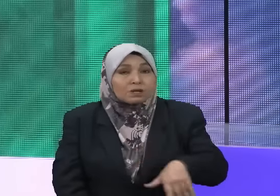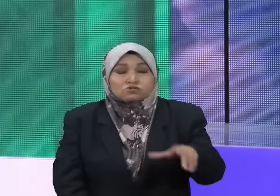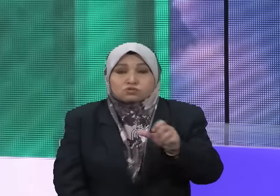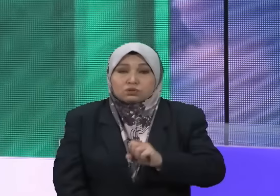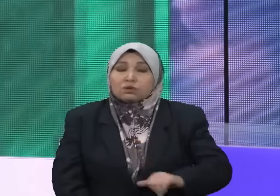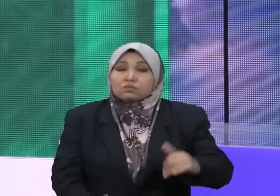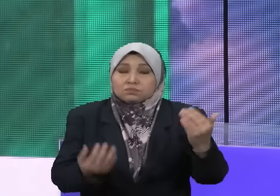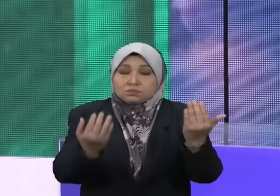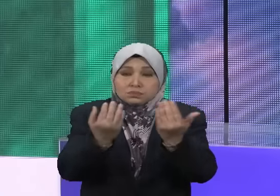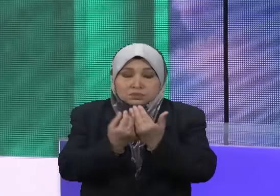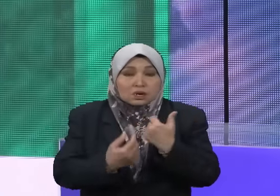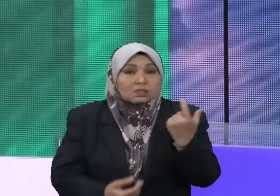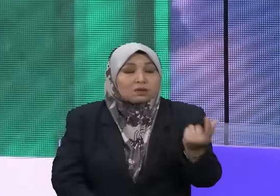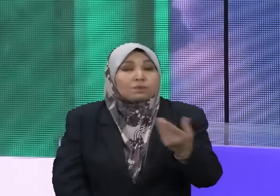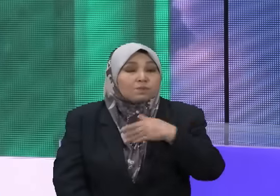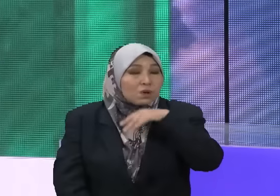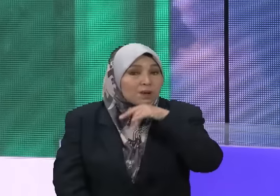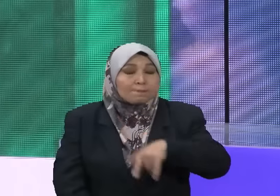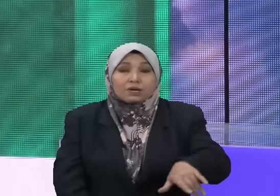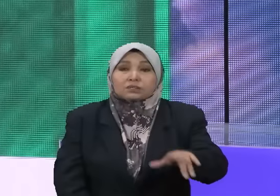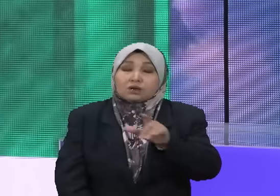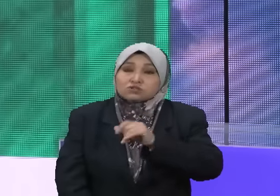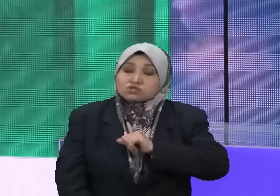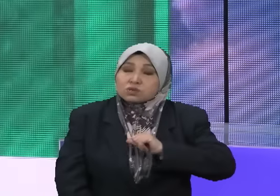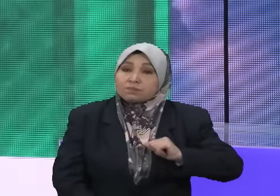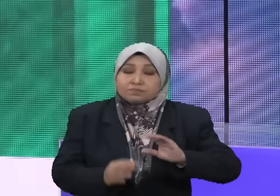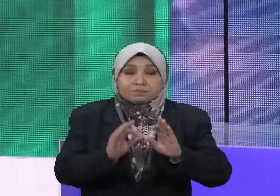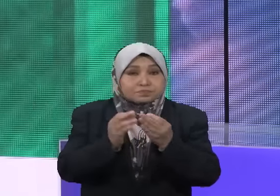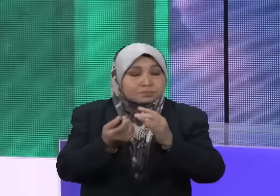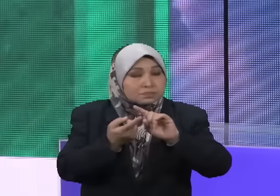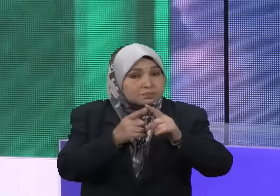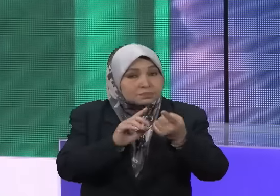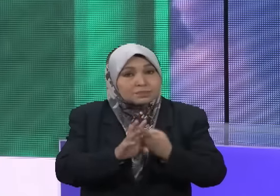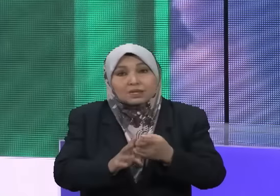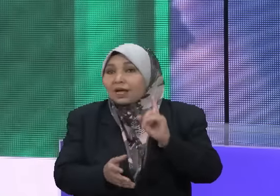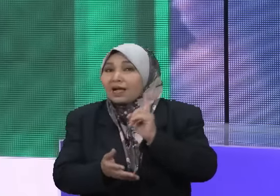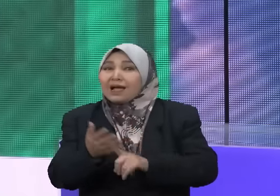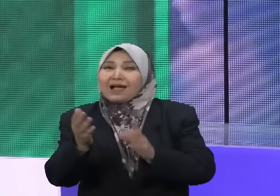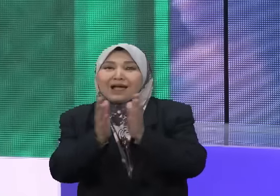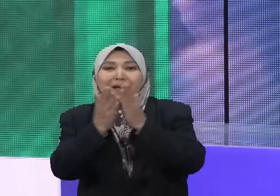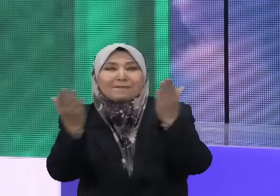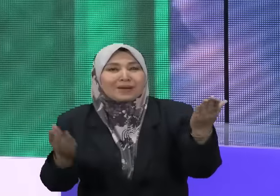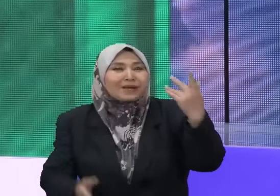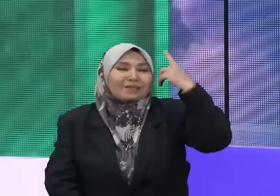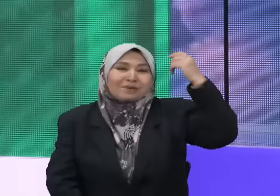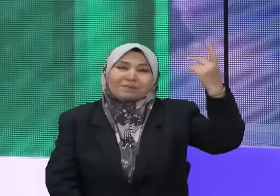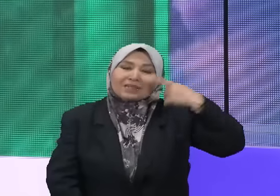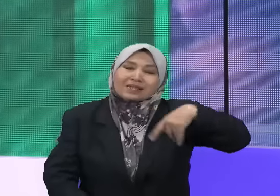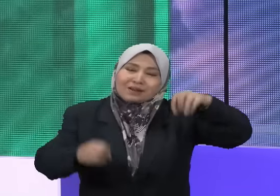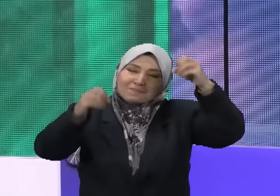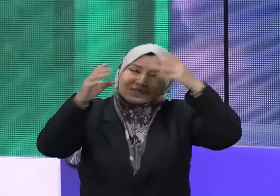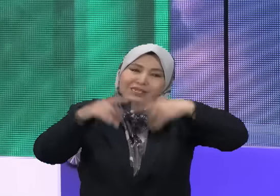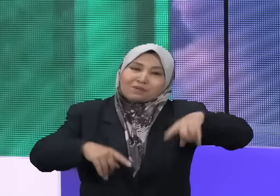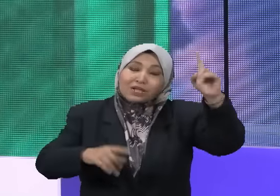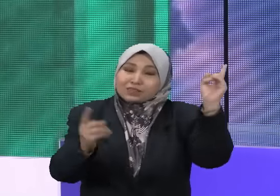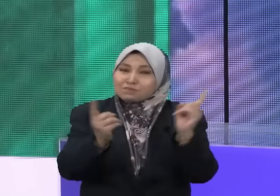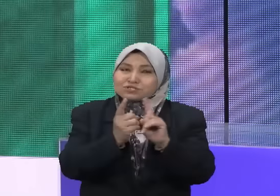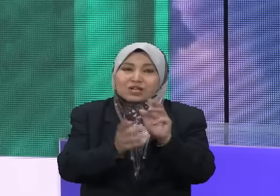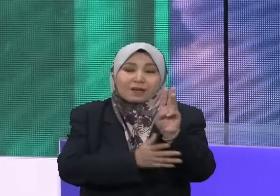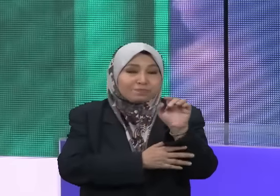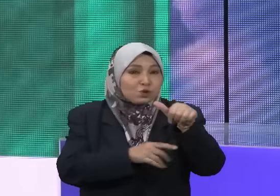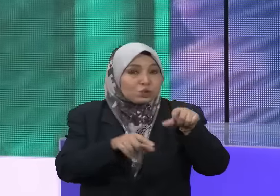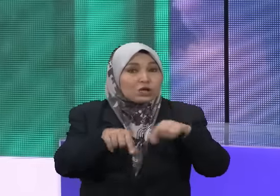ala sayidina Muhammad wa ala alihi wa sahbihi ajma'in. Amma ba'du. Apa khabar tuan-tuan dan puan yang dirahmati Allah sekalian? Kita bertemu dalam My Quran Time,